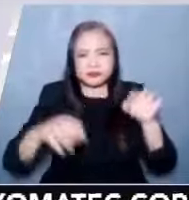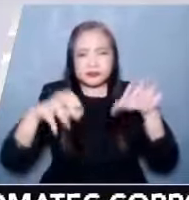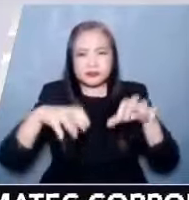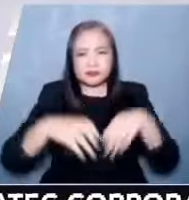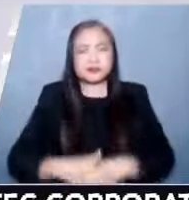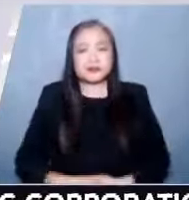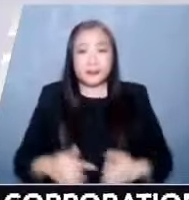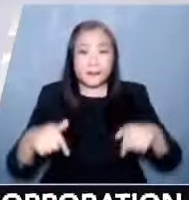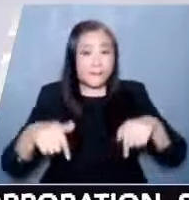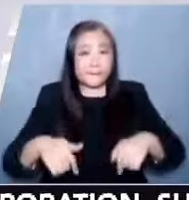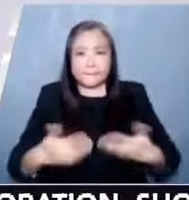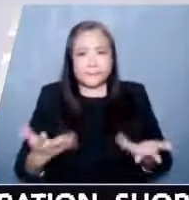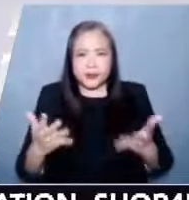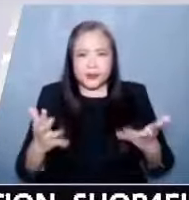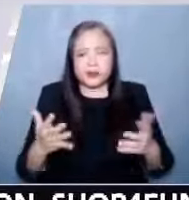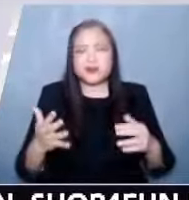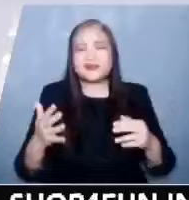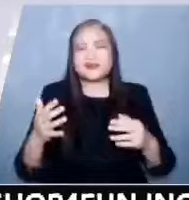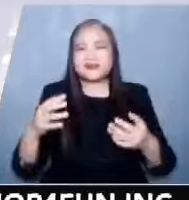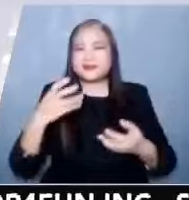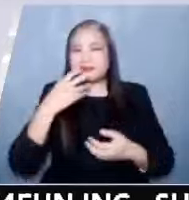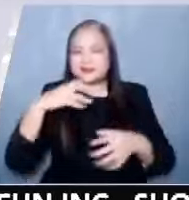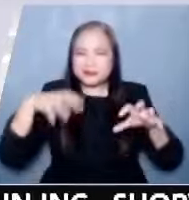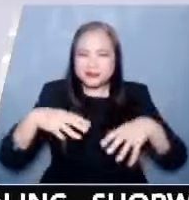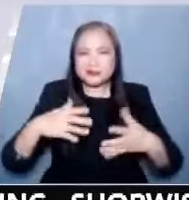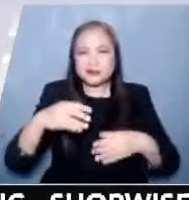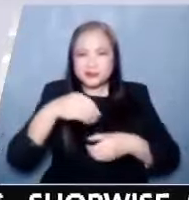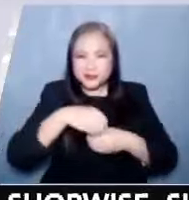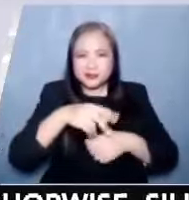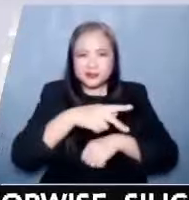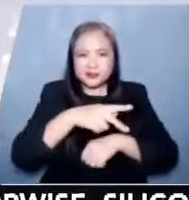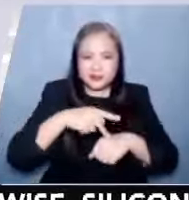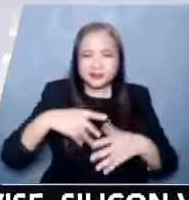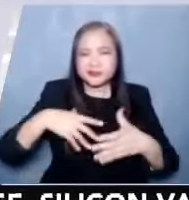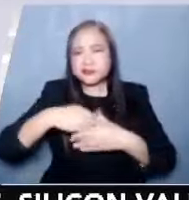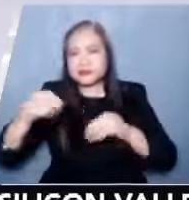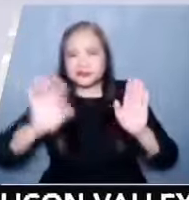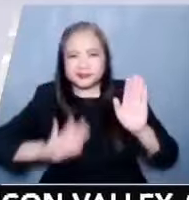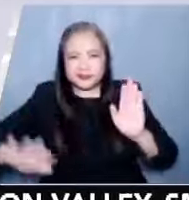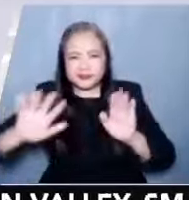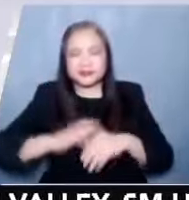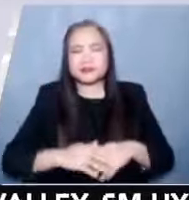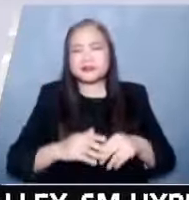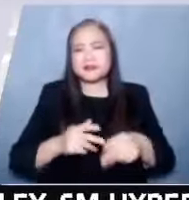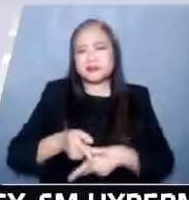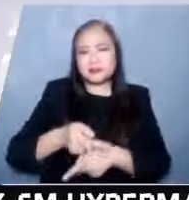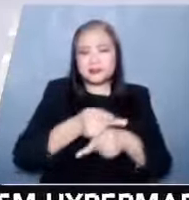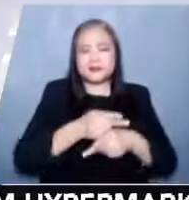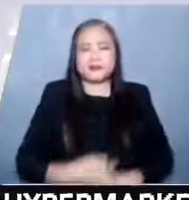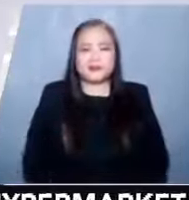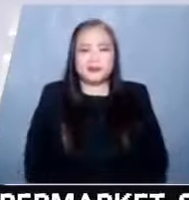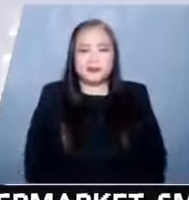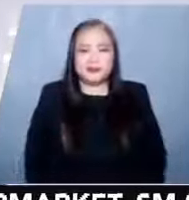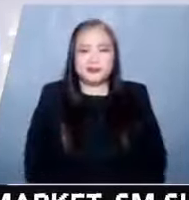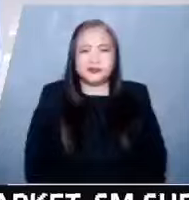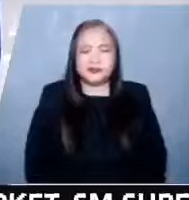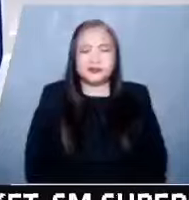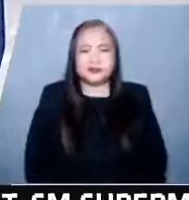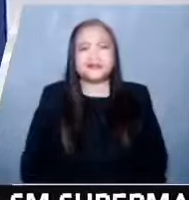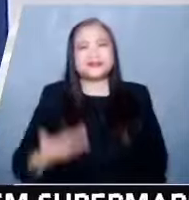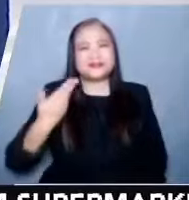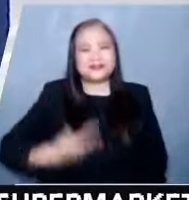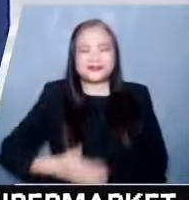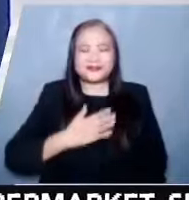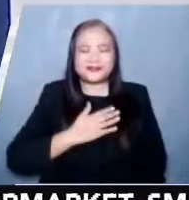sama ng panahon sa loob o labas ng Philippine Air Responsibility. Ingat pa rin po tayong lahat, mga kapuso. Ako po si Andrew